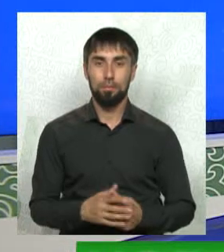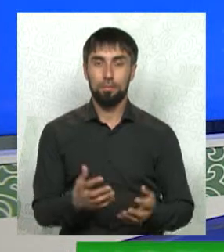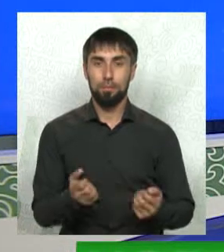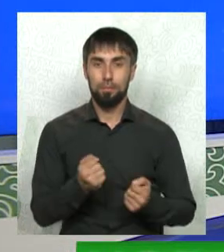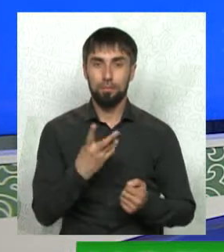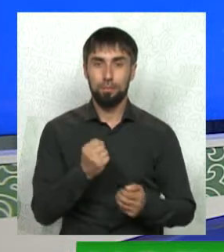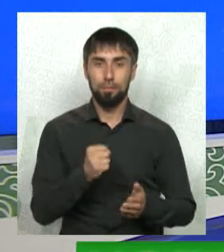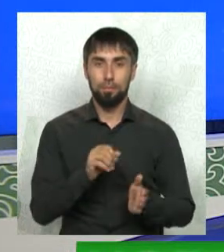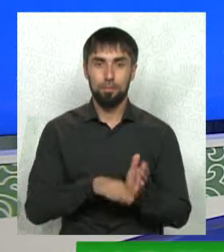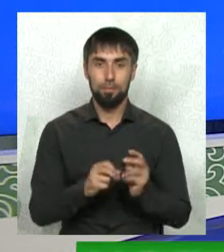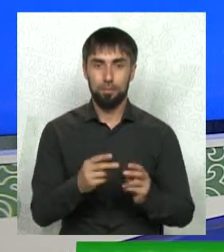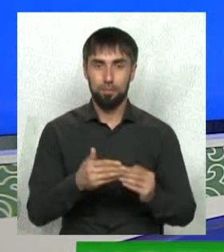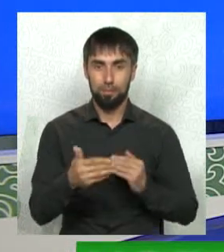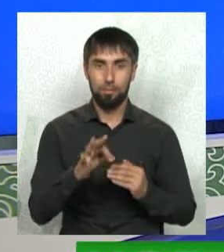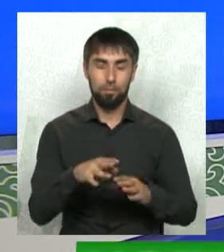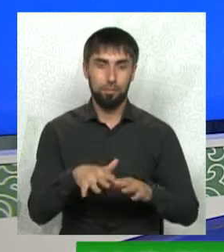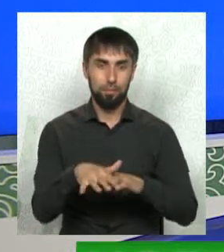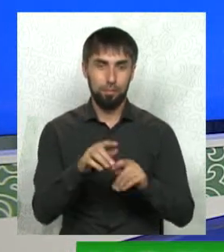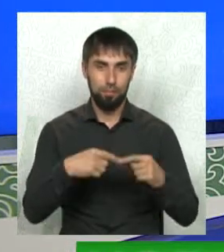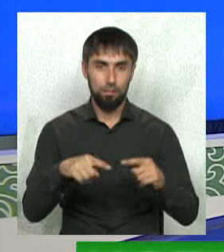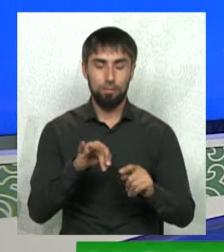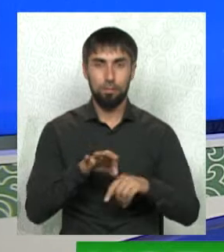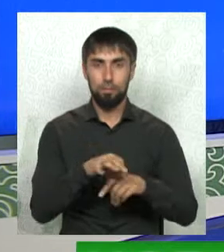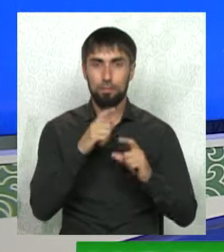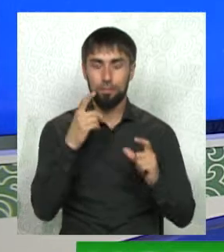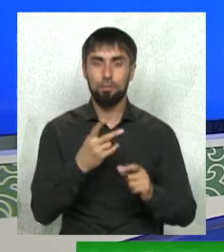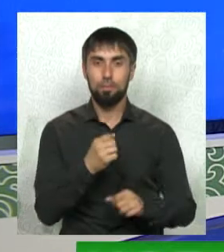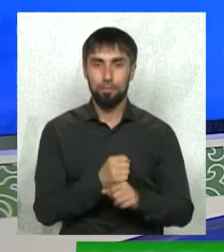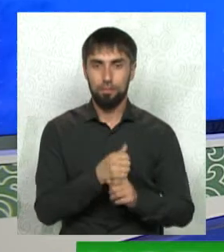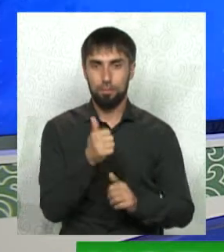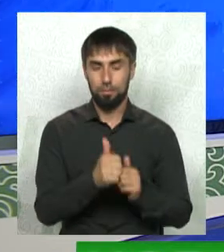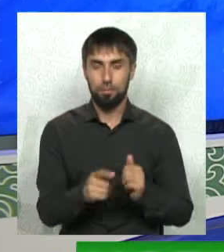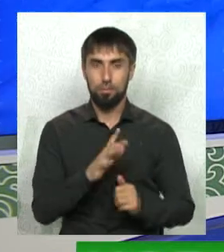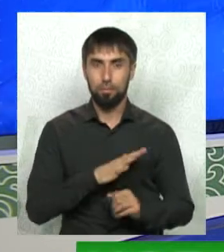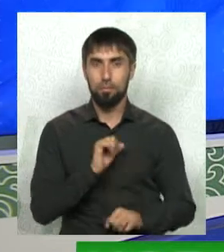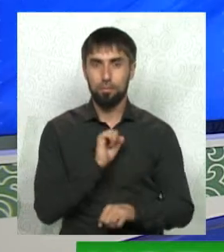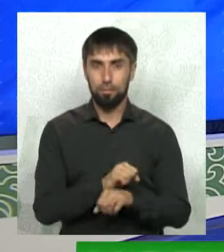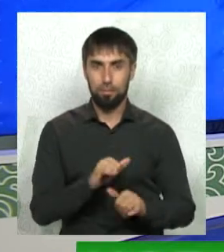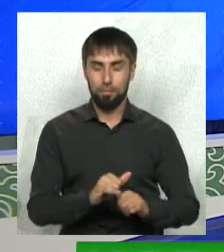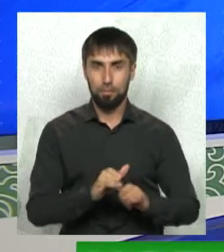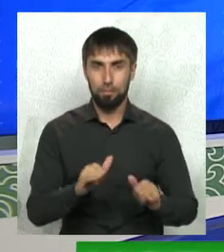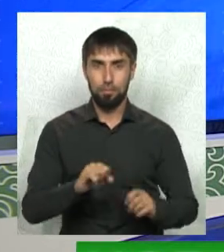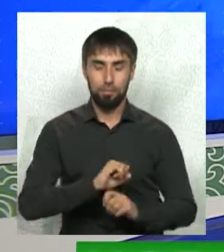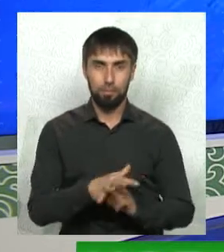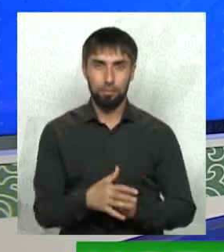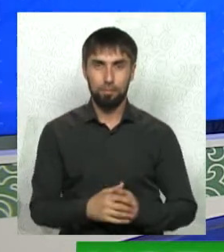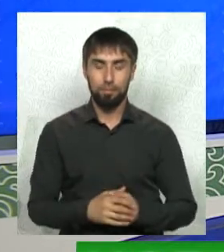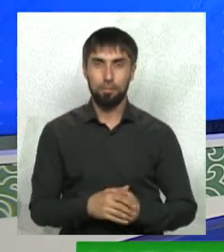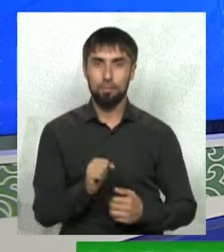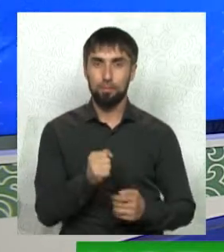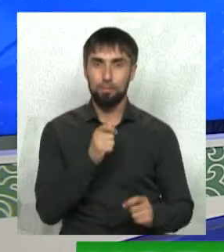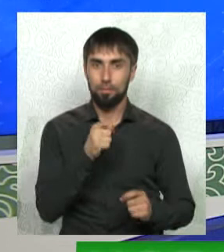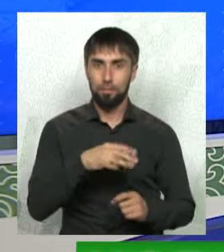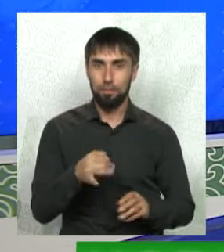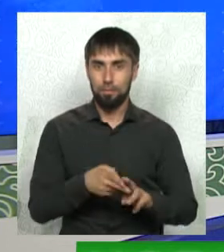Держаться на безопасной дистанции от окружающих и носить маски – это то, что должен делать каждый, чтобы остановить распространение коронавируса. А вот